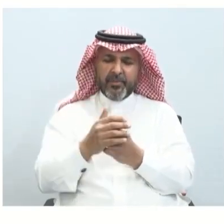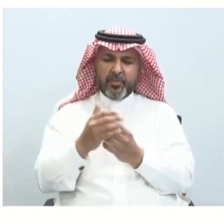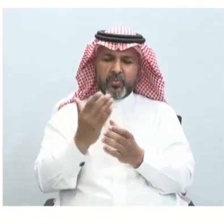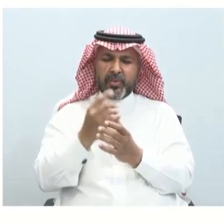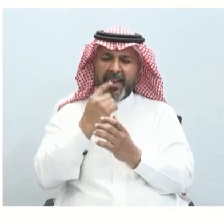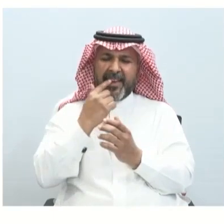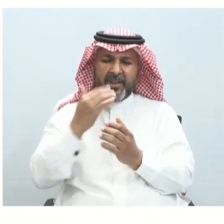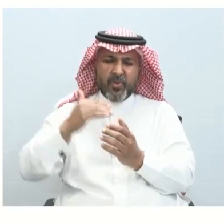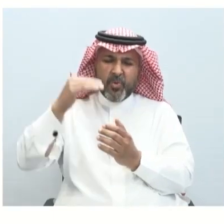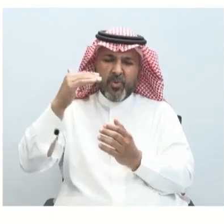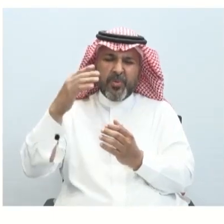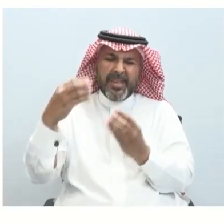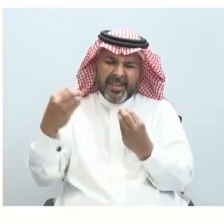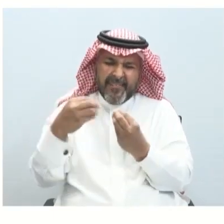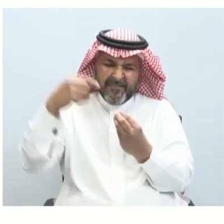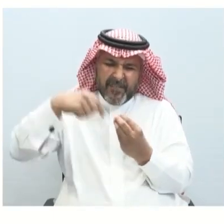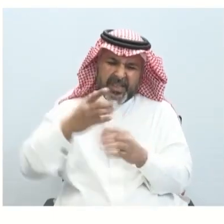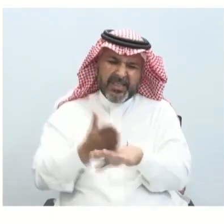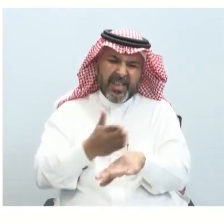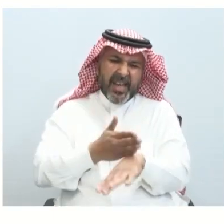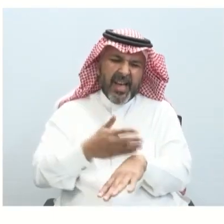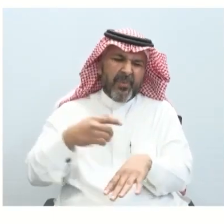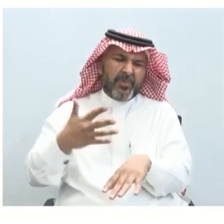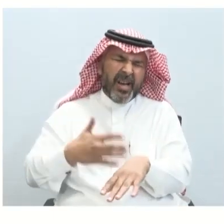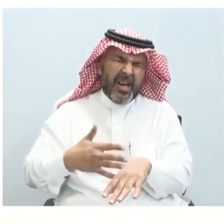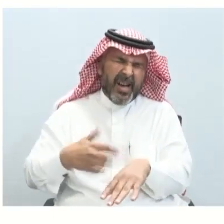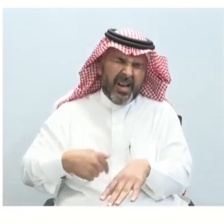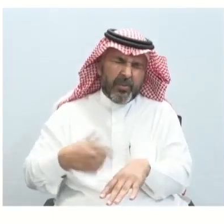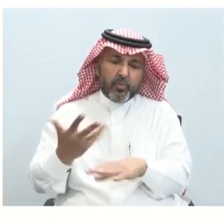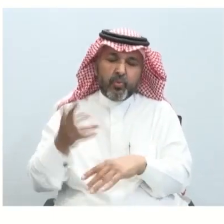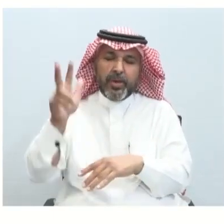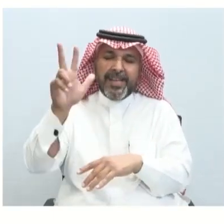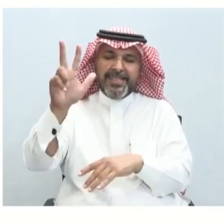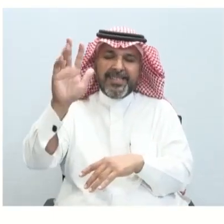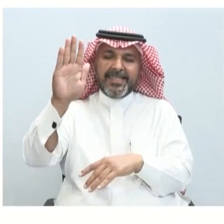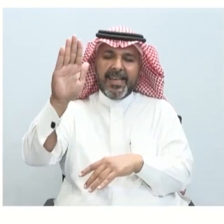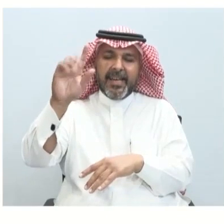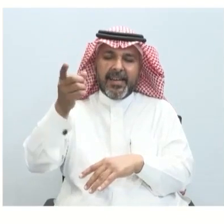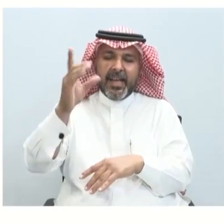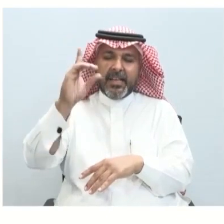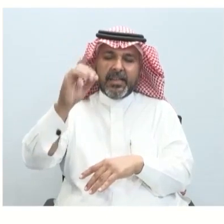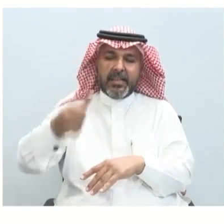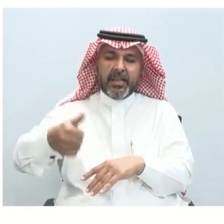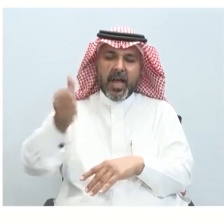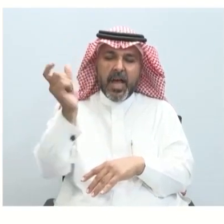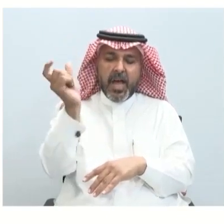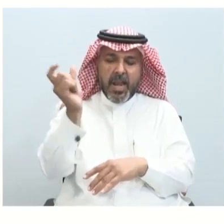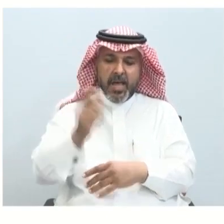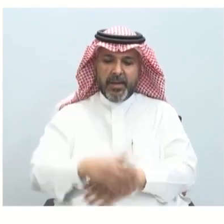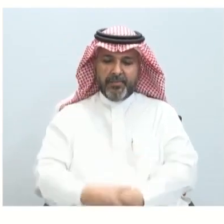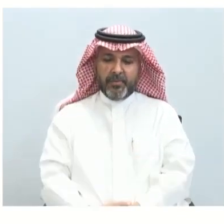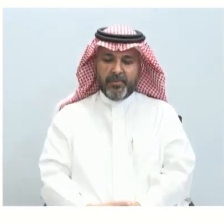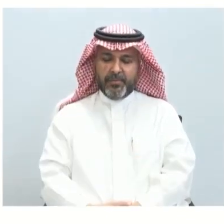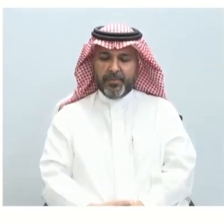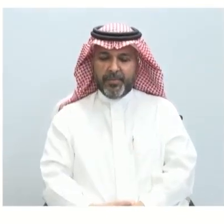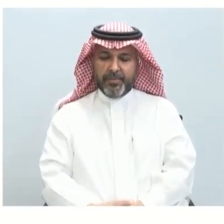بالرسم البياني نذكر او نحن تعلمنا سويا بانه السرطانات تحتاج لحدوث اكثر من خطا او هي